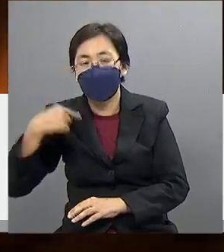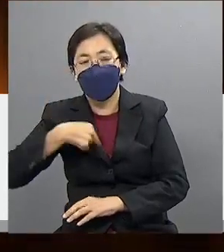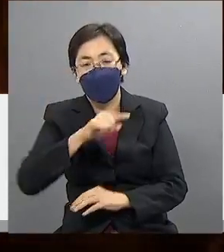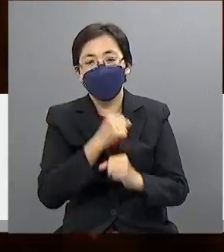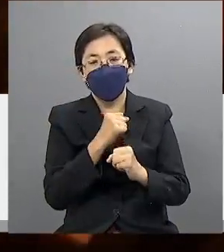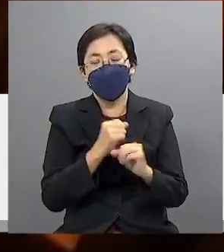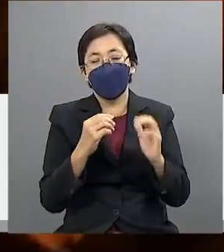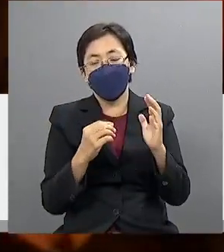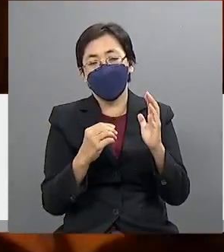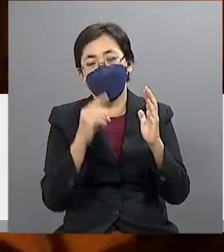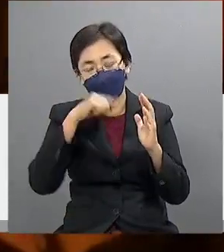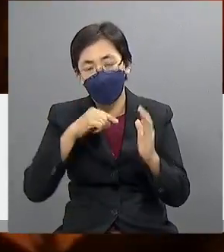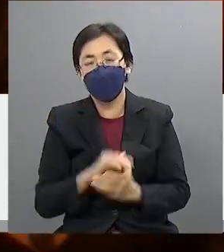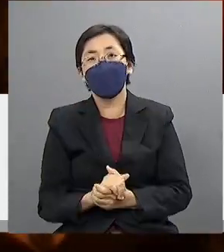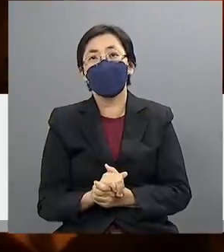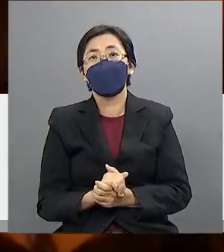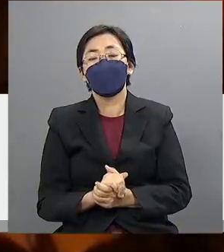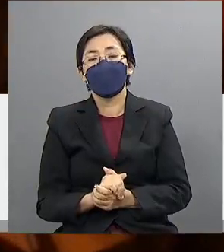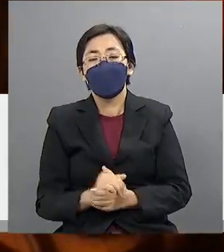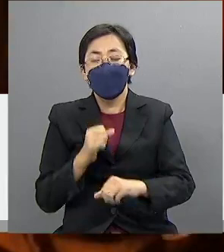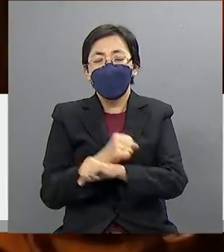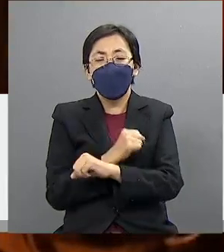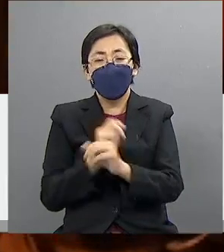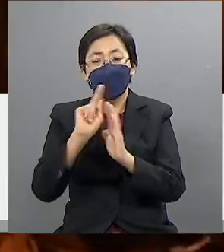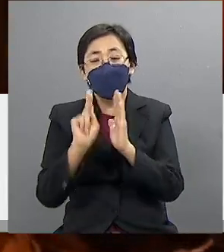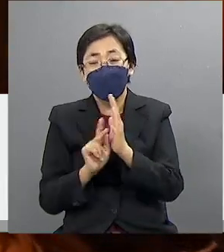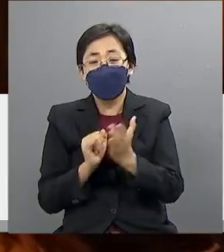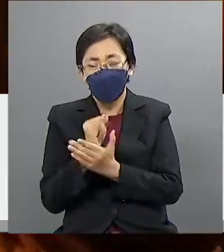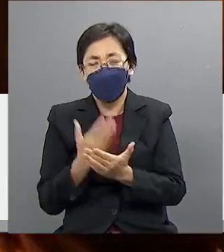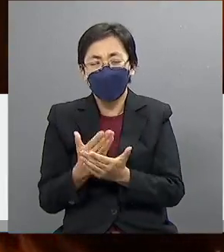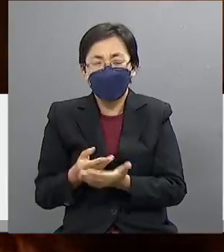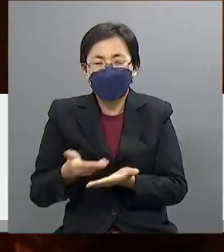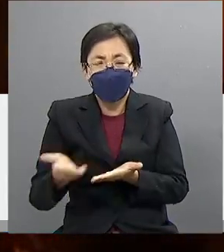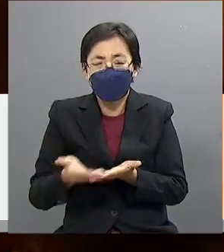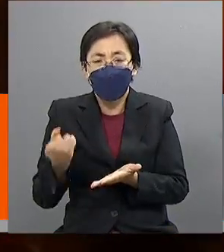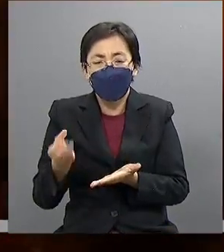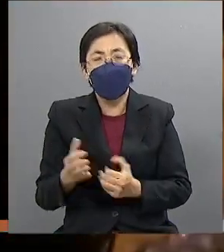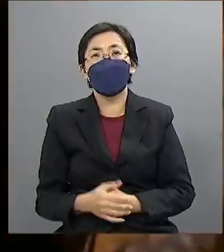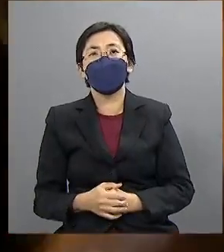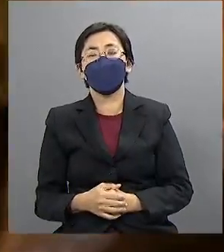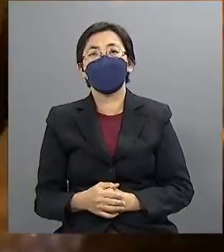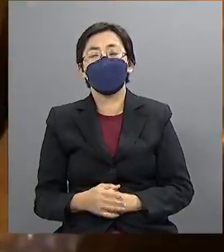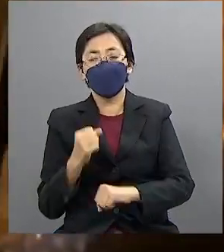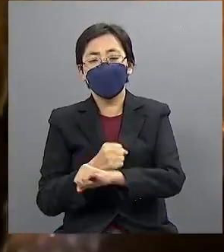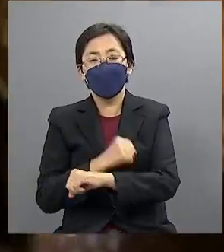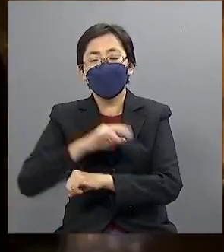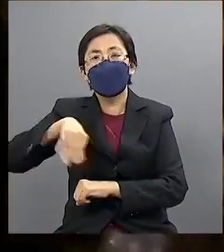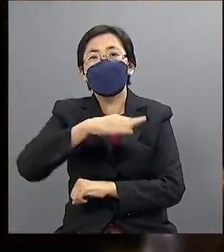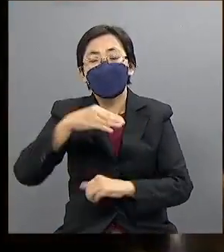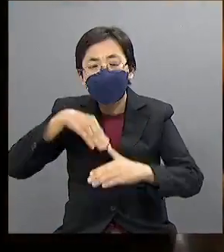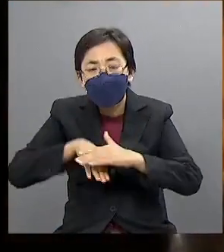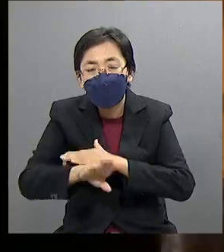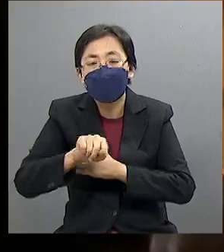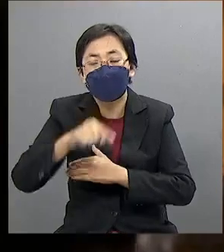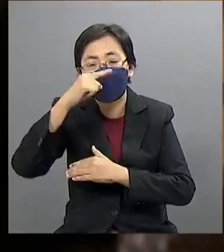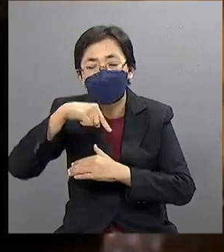สู่ระบบแรงงานที่ถูกกฎหมายที่ค่อนข้างสูงคือคือรายงานทั้งหมดเนี่ยเขาก็เรียนรับรองเข้ามาในไทยบางคน